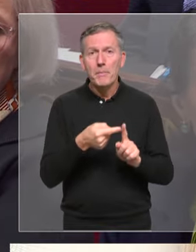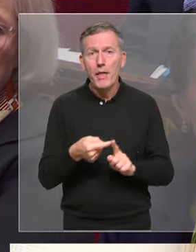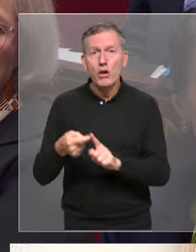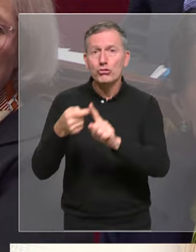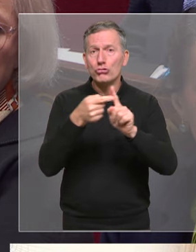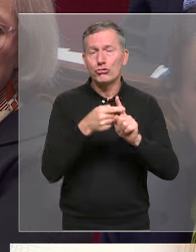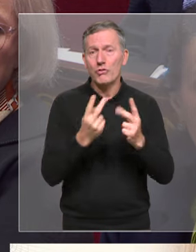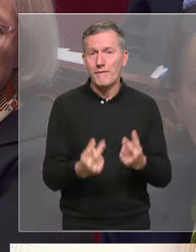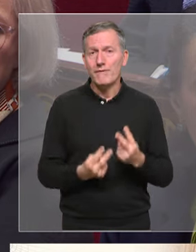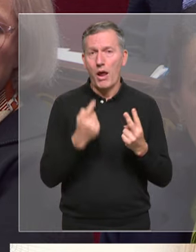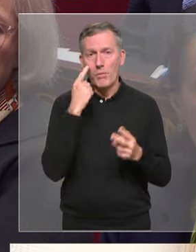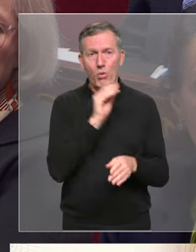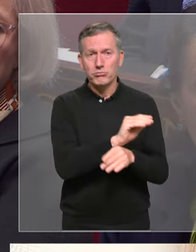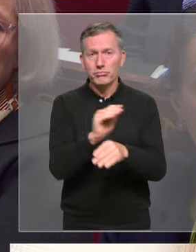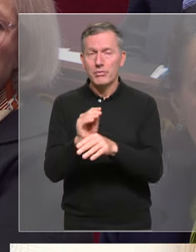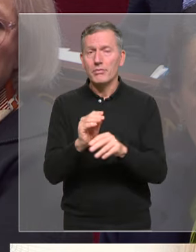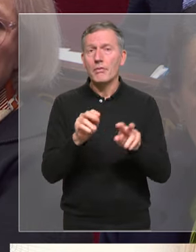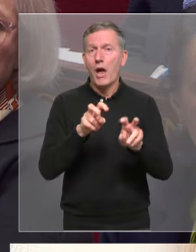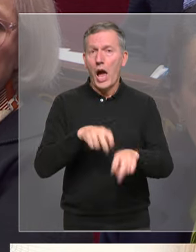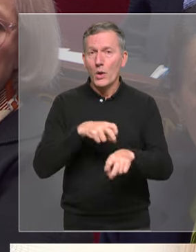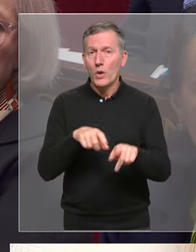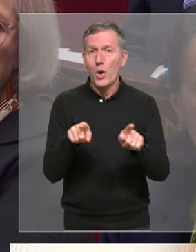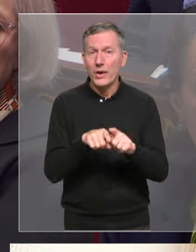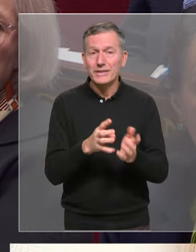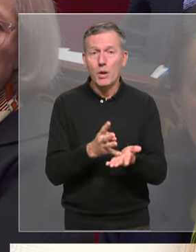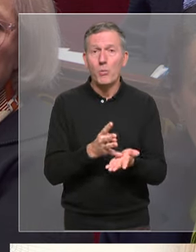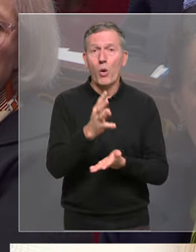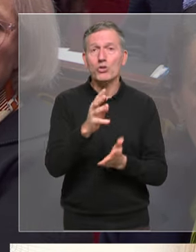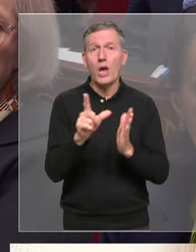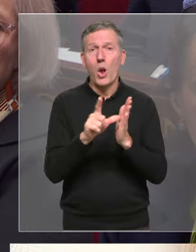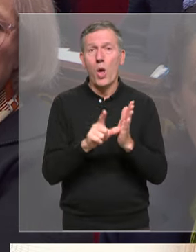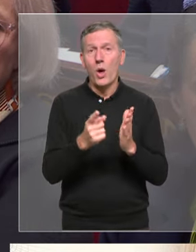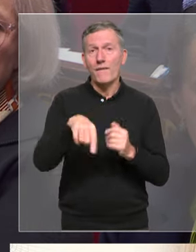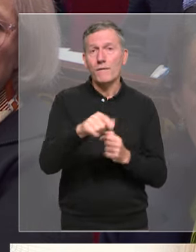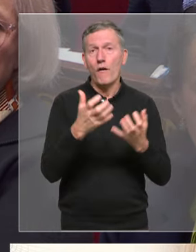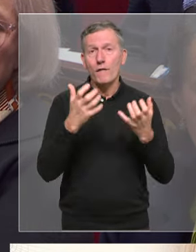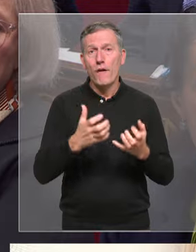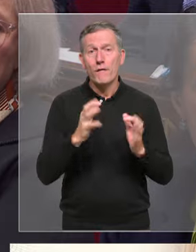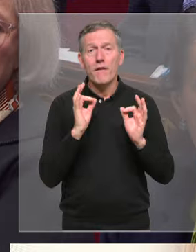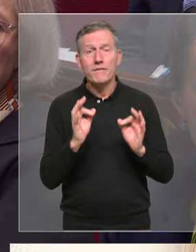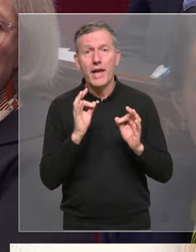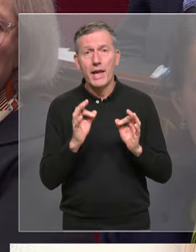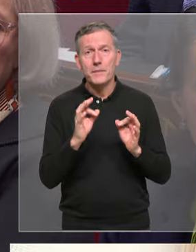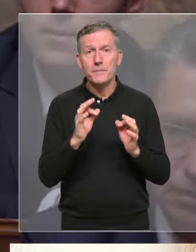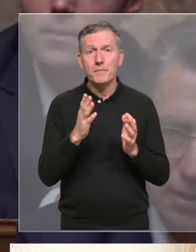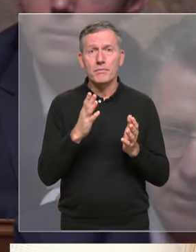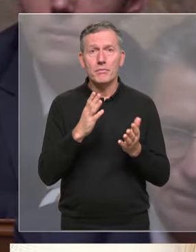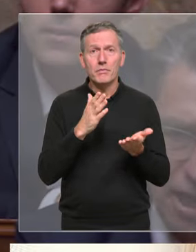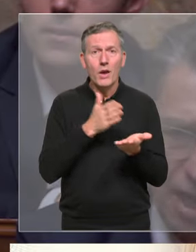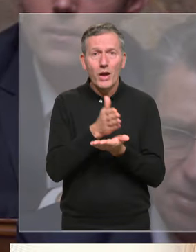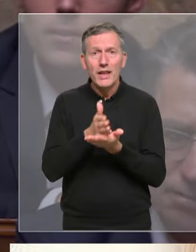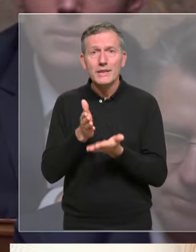en direction des agriculteurs. Enfin, le projet de loi que vous appelez de vos voeux sur l'orientation